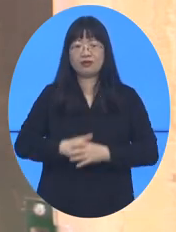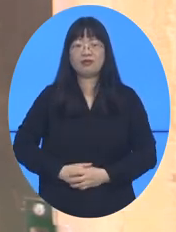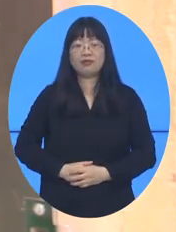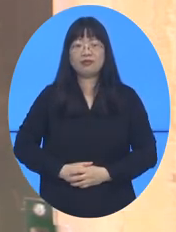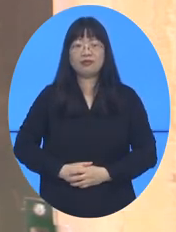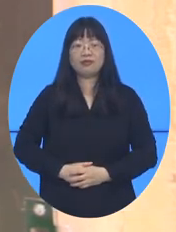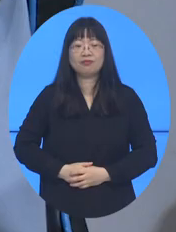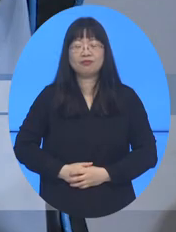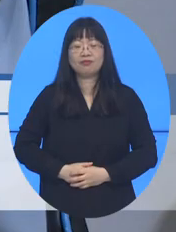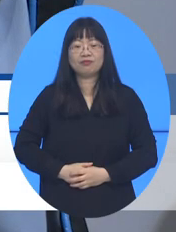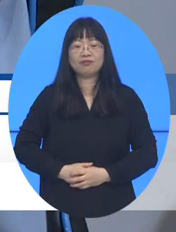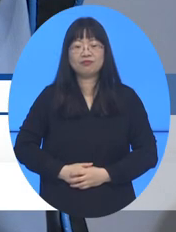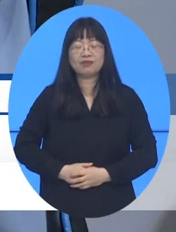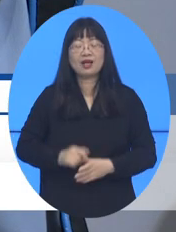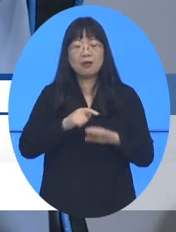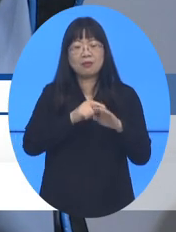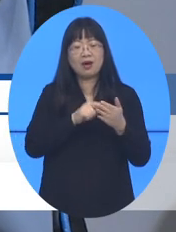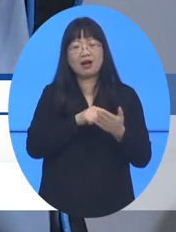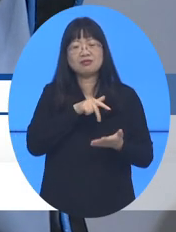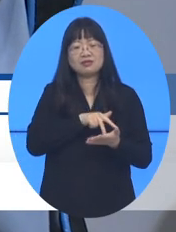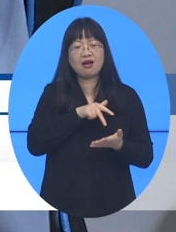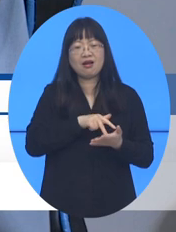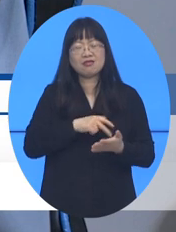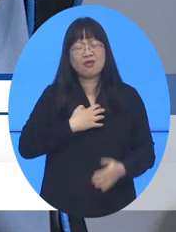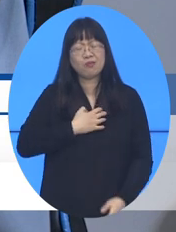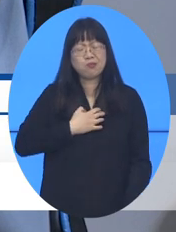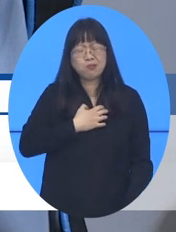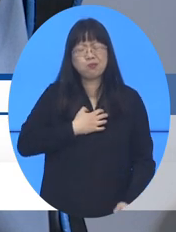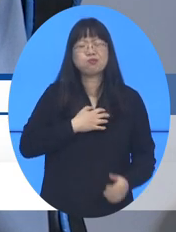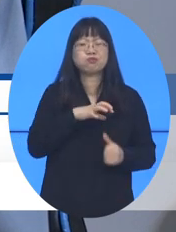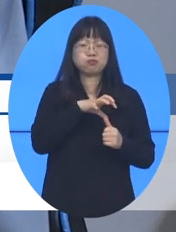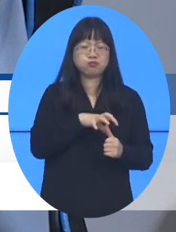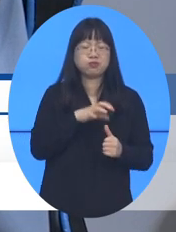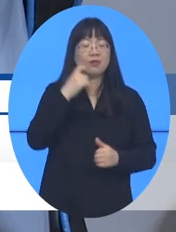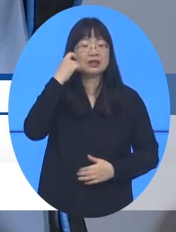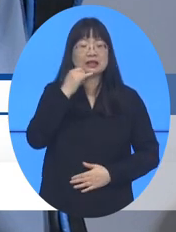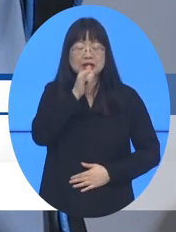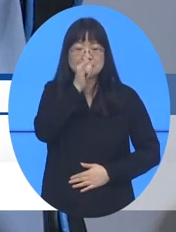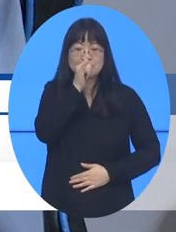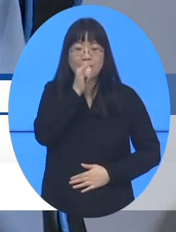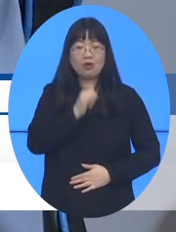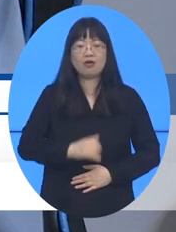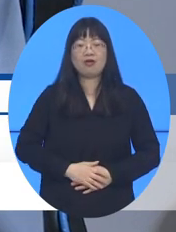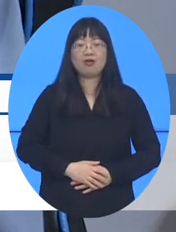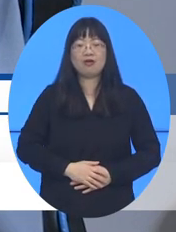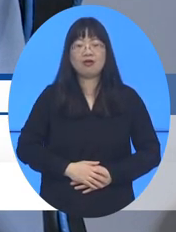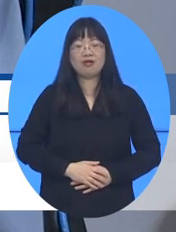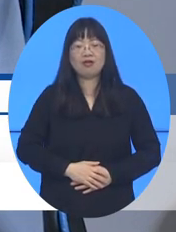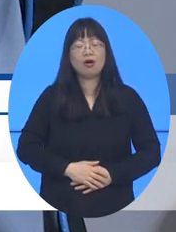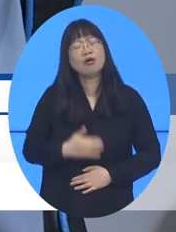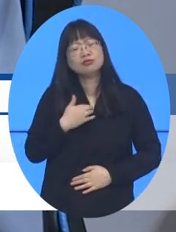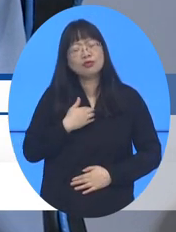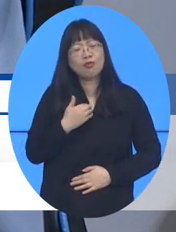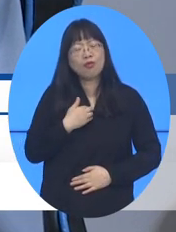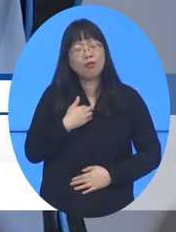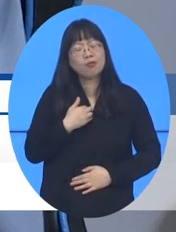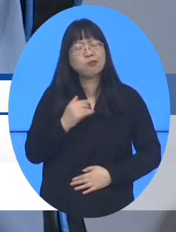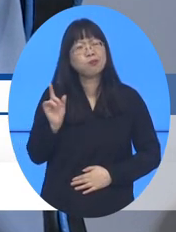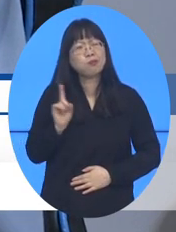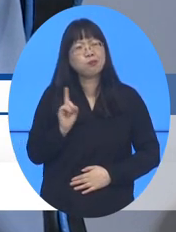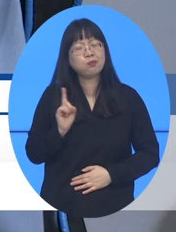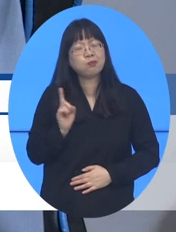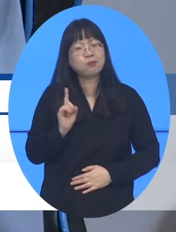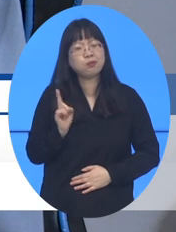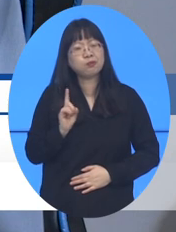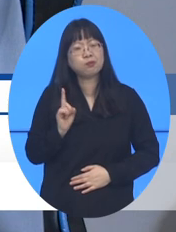때문입니다 아무래도 심리적으로 압박감이 오고 불안하고 그렇기 때문에 어딘가 모르게 나는